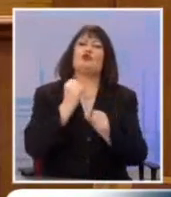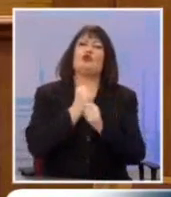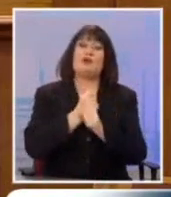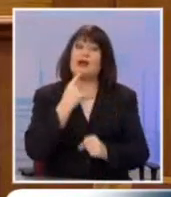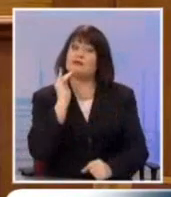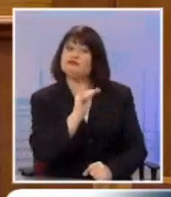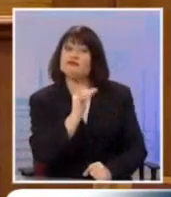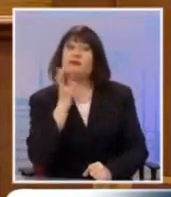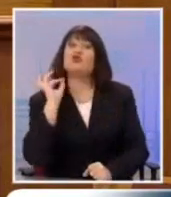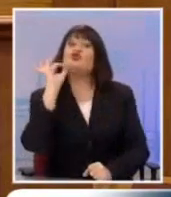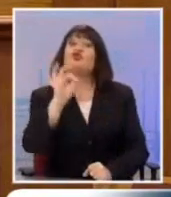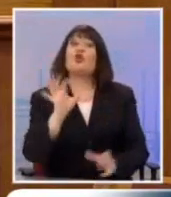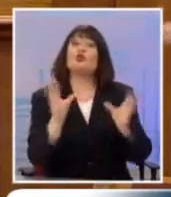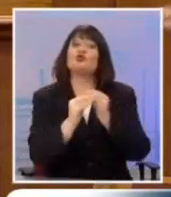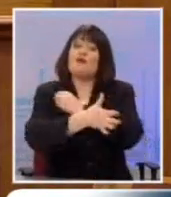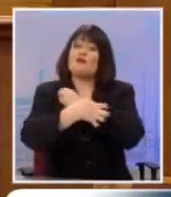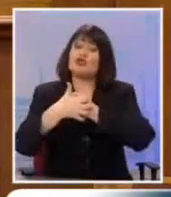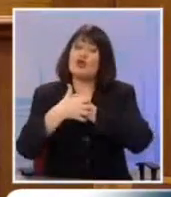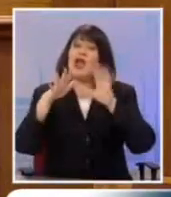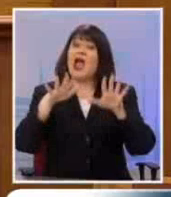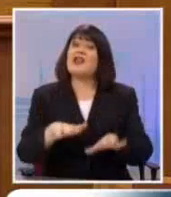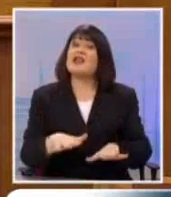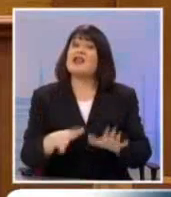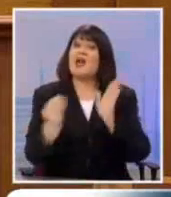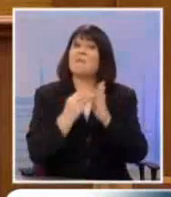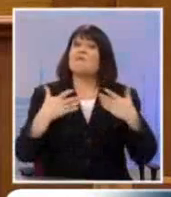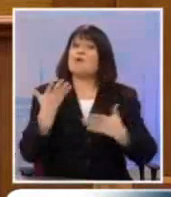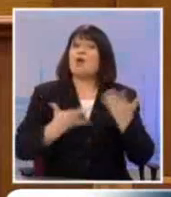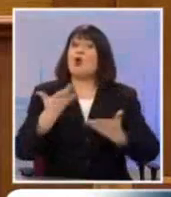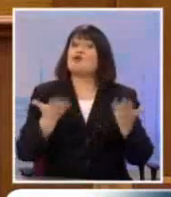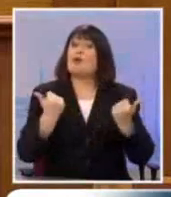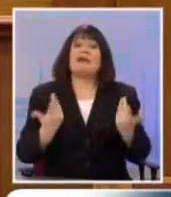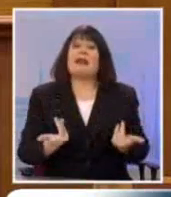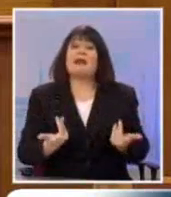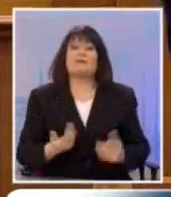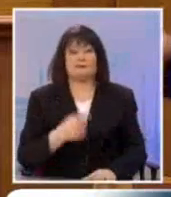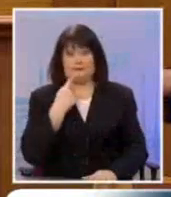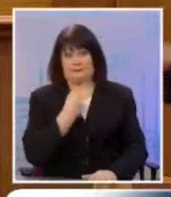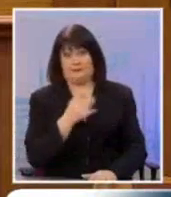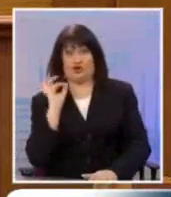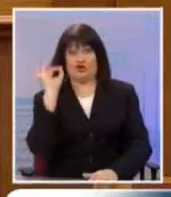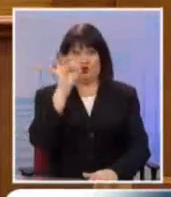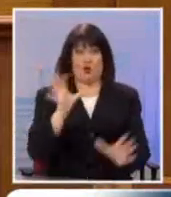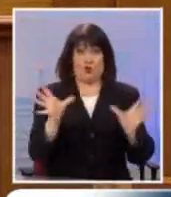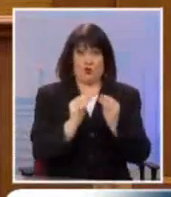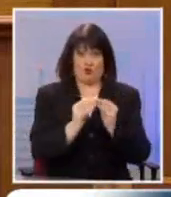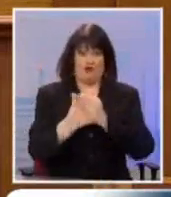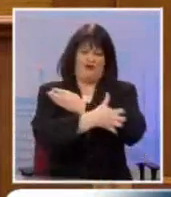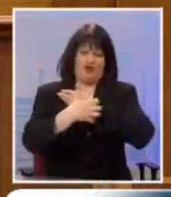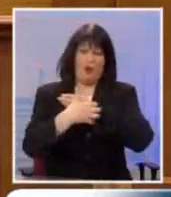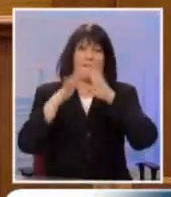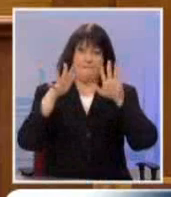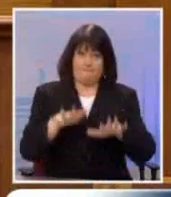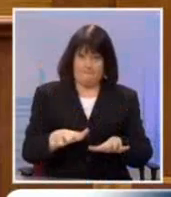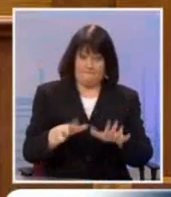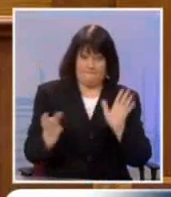ανεργία και για τη φτώχεια μέσα στο προϋπολογισμό. Γιατί αν βάζατε και στόχους για την ανεργία και για τη φτώχεια